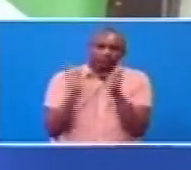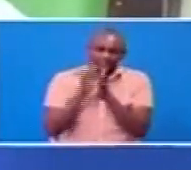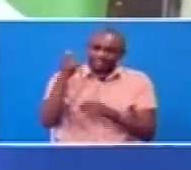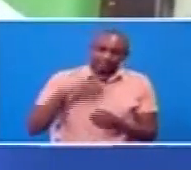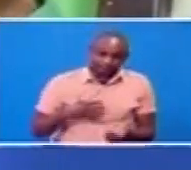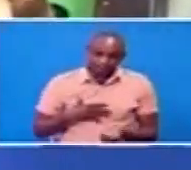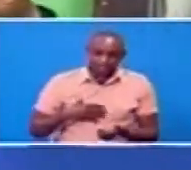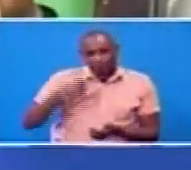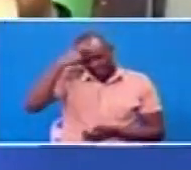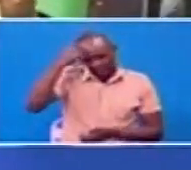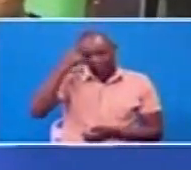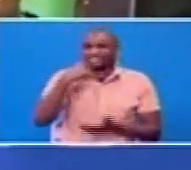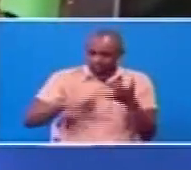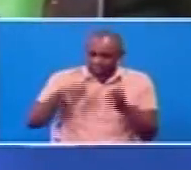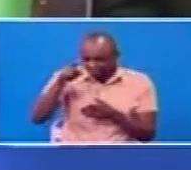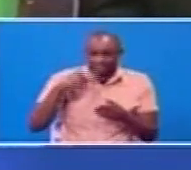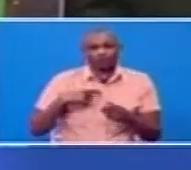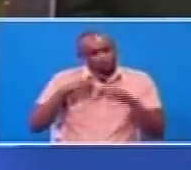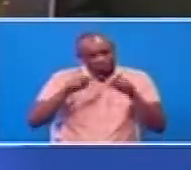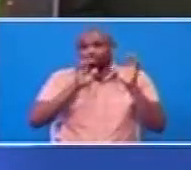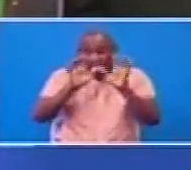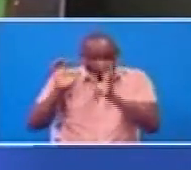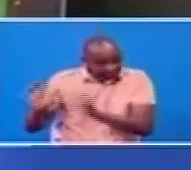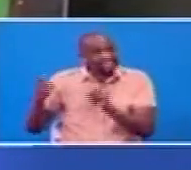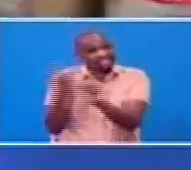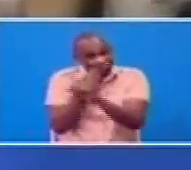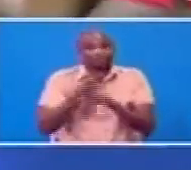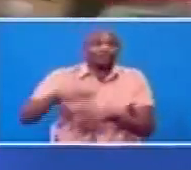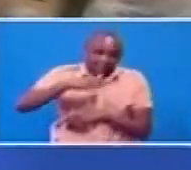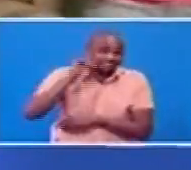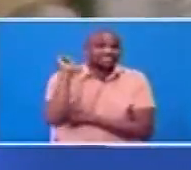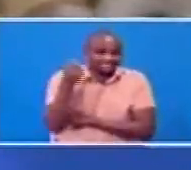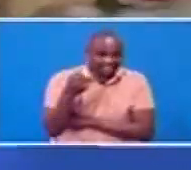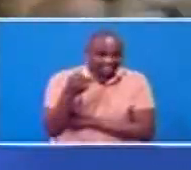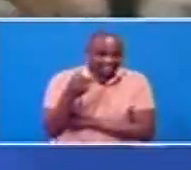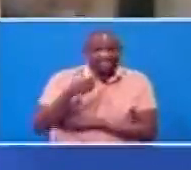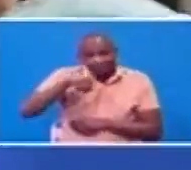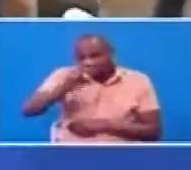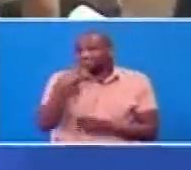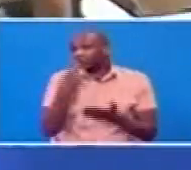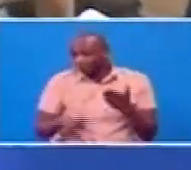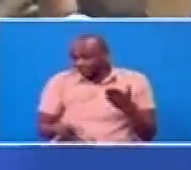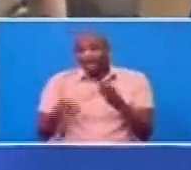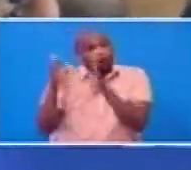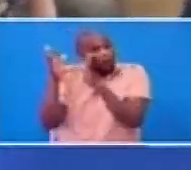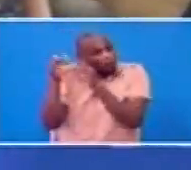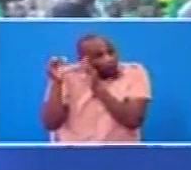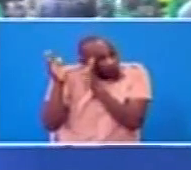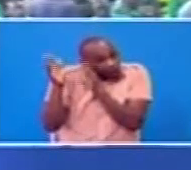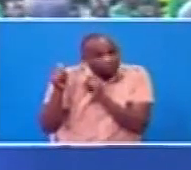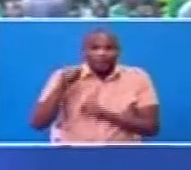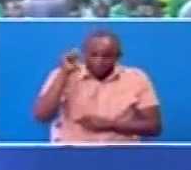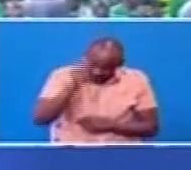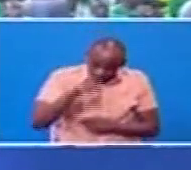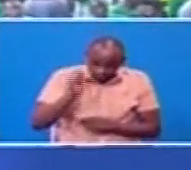Wetangula ametangaza mikakati ya kueneza kampeni zake katika maeneo yote ya taifa hili, huku akielezea matumaini yake ya